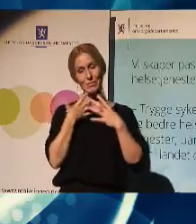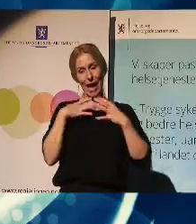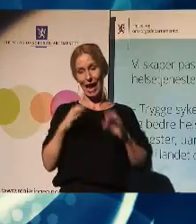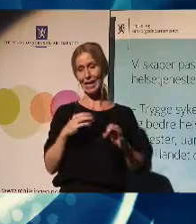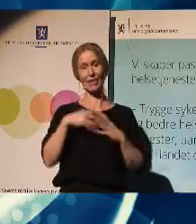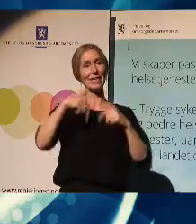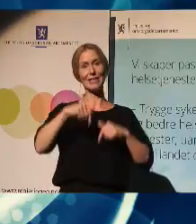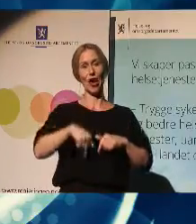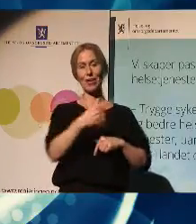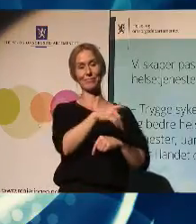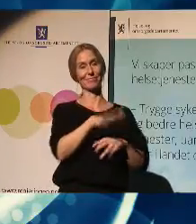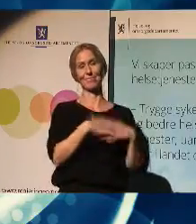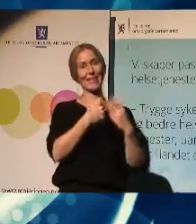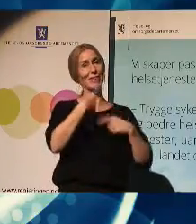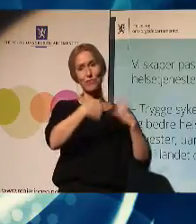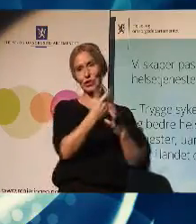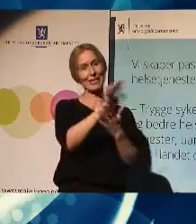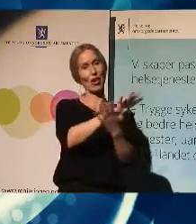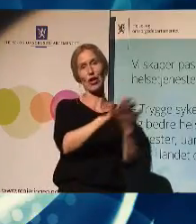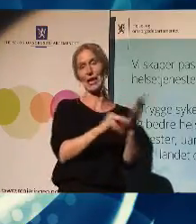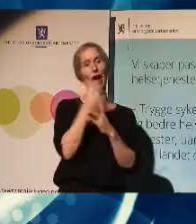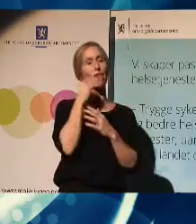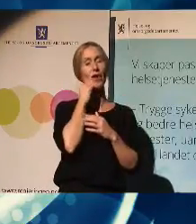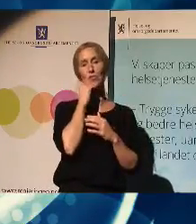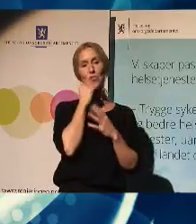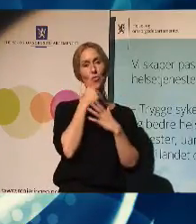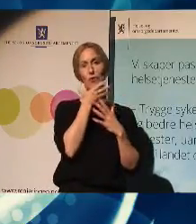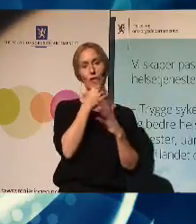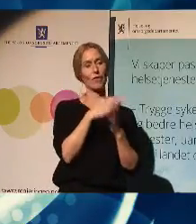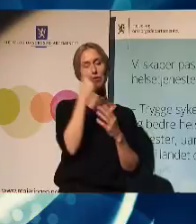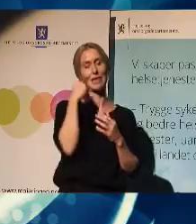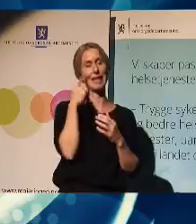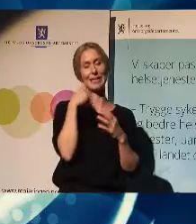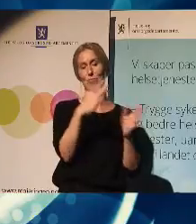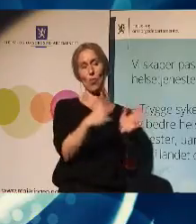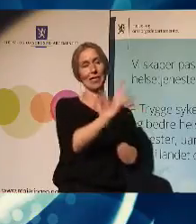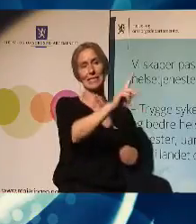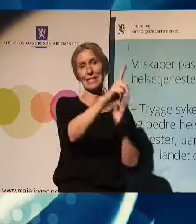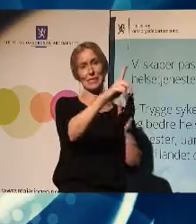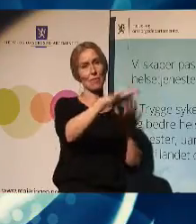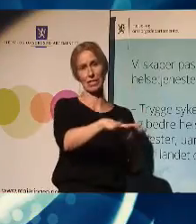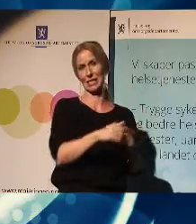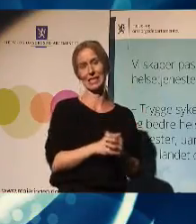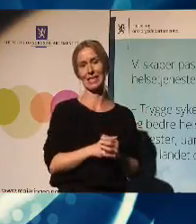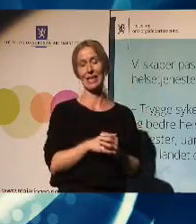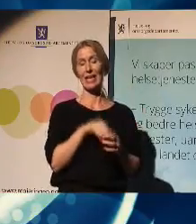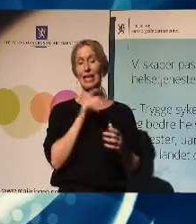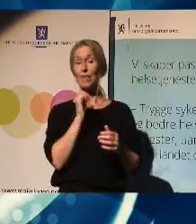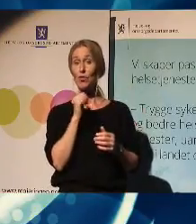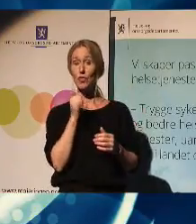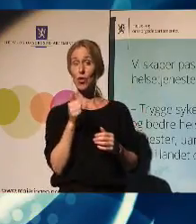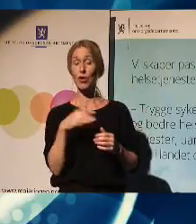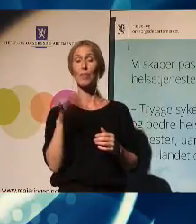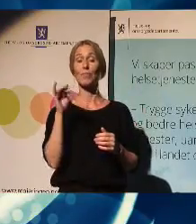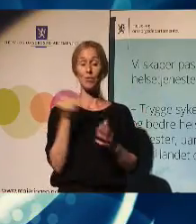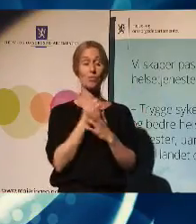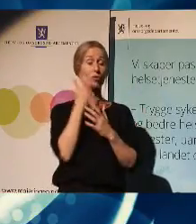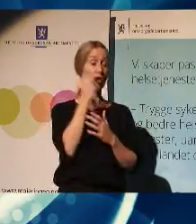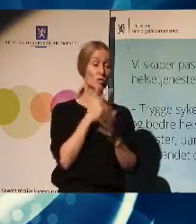har fortsatt kartleggingen av alkoholvaner hos eldre på korttidsplasser. Og det skyldes at rus-